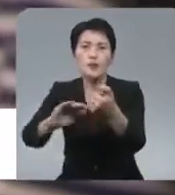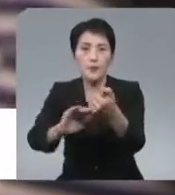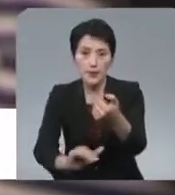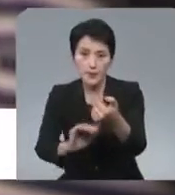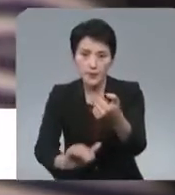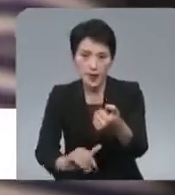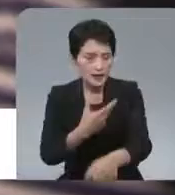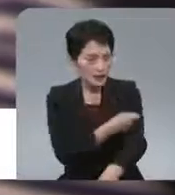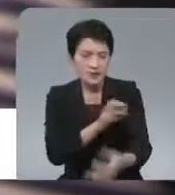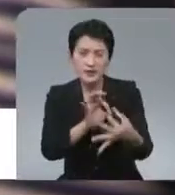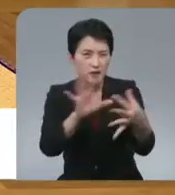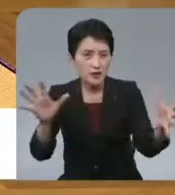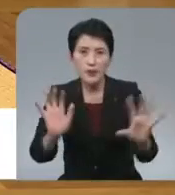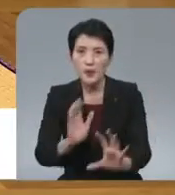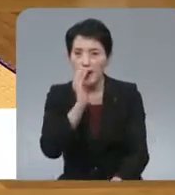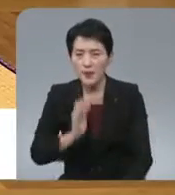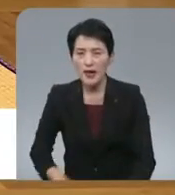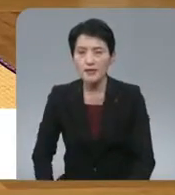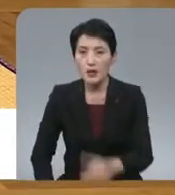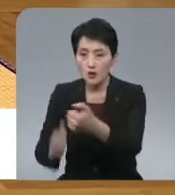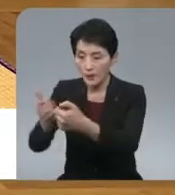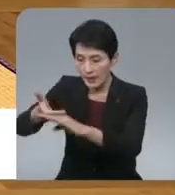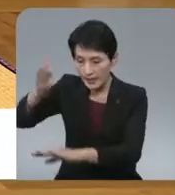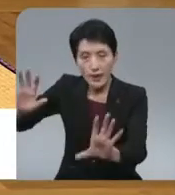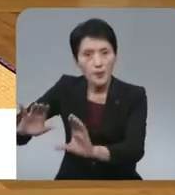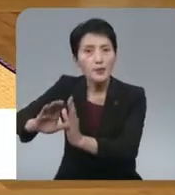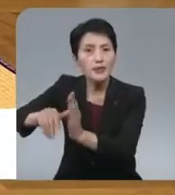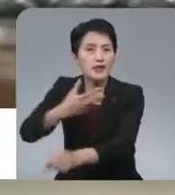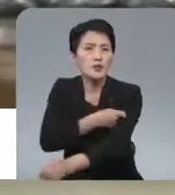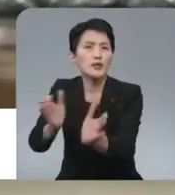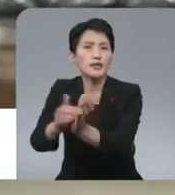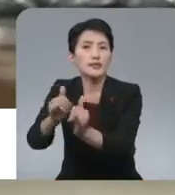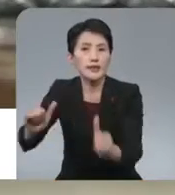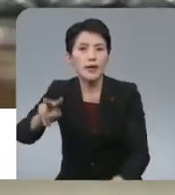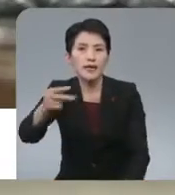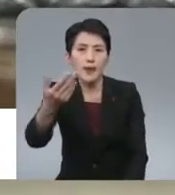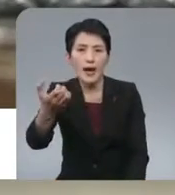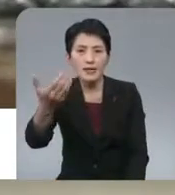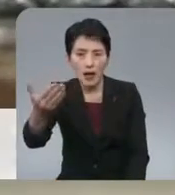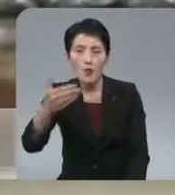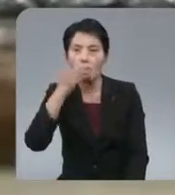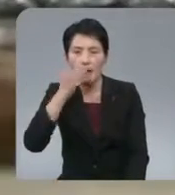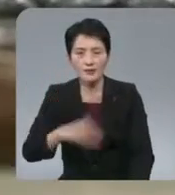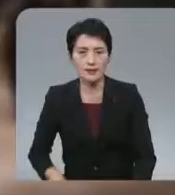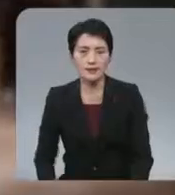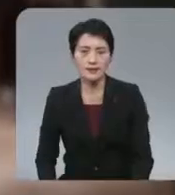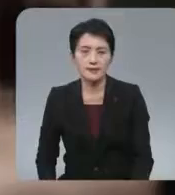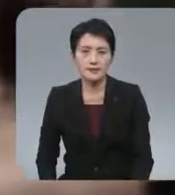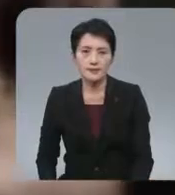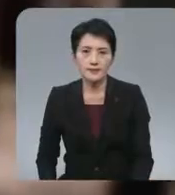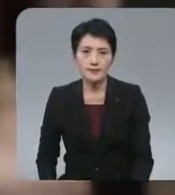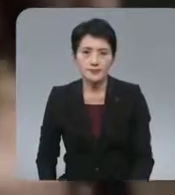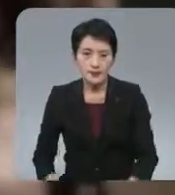ослабление антивирусных ограничений привело к обострению эпидемической ситуации